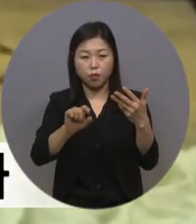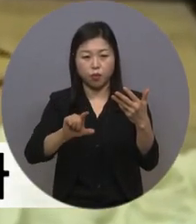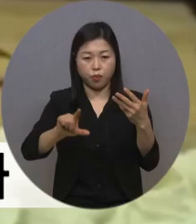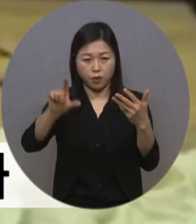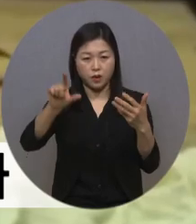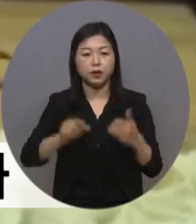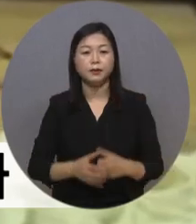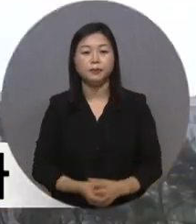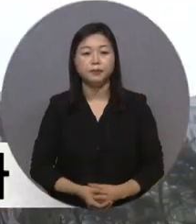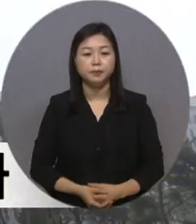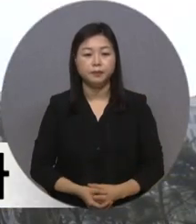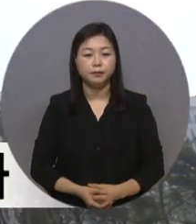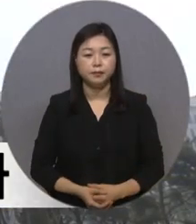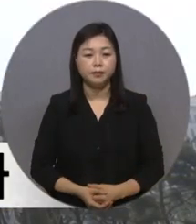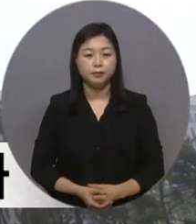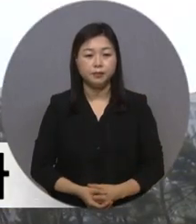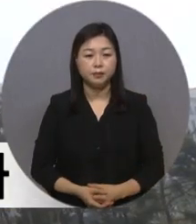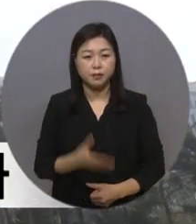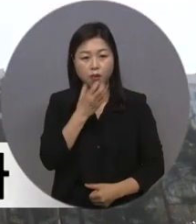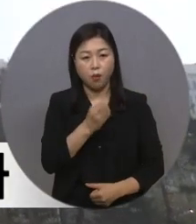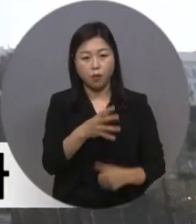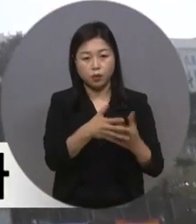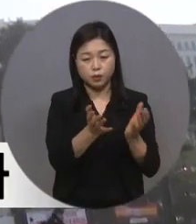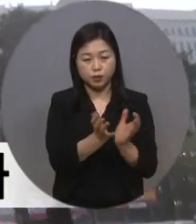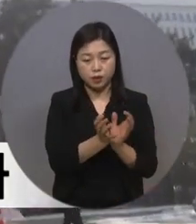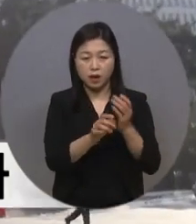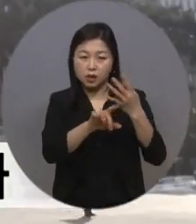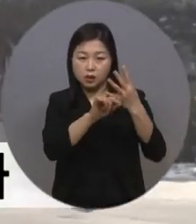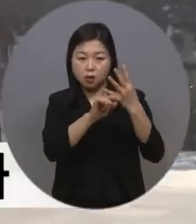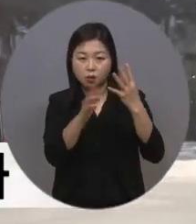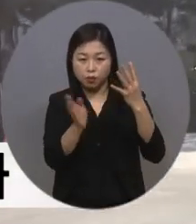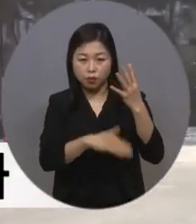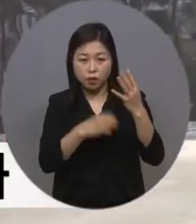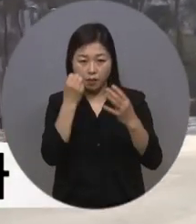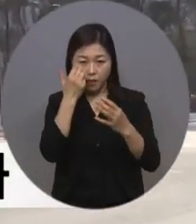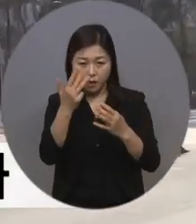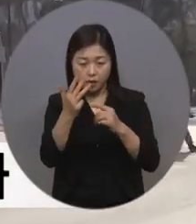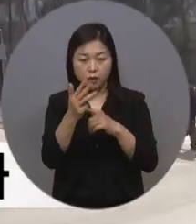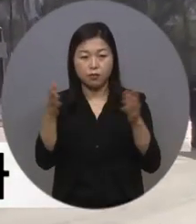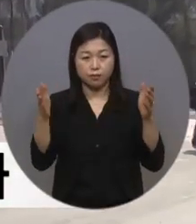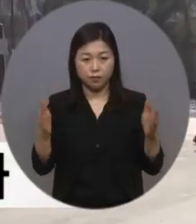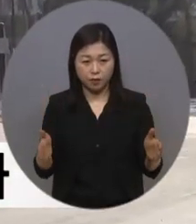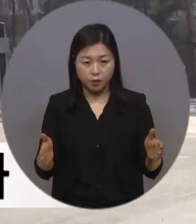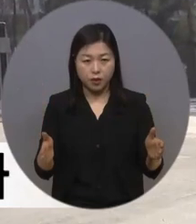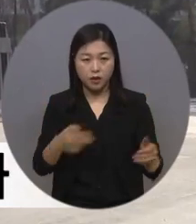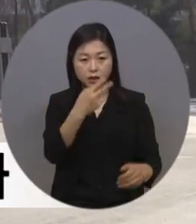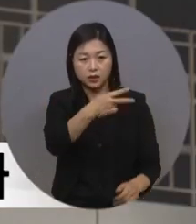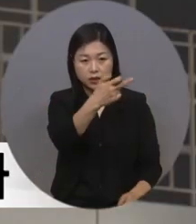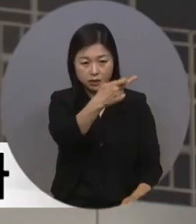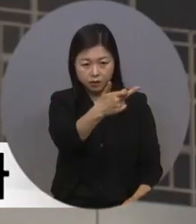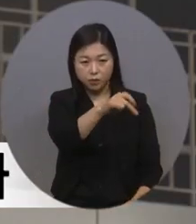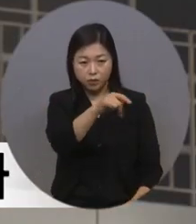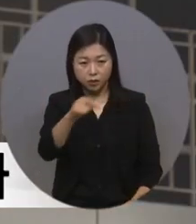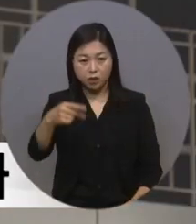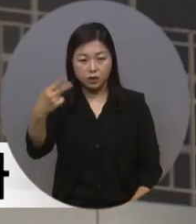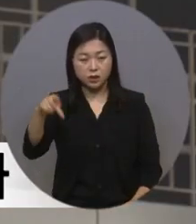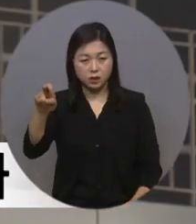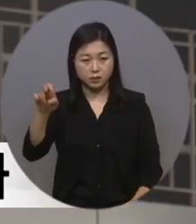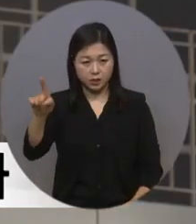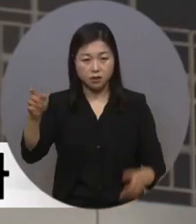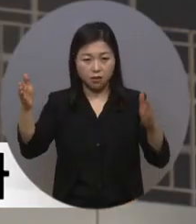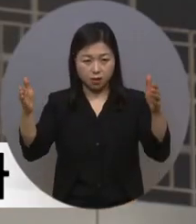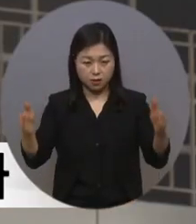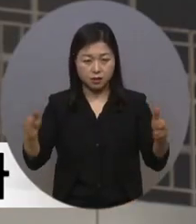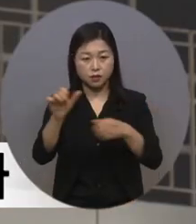것으로 조사됐습니다. 보건복지부가 지난 4월부터 약 8개월에 걸쳐 2017년부터